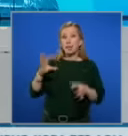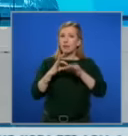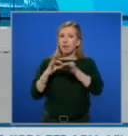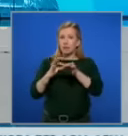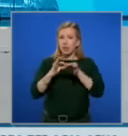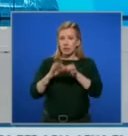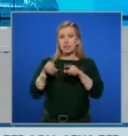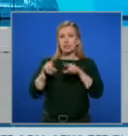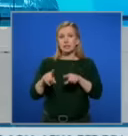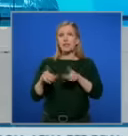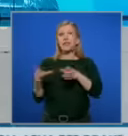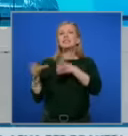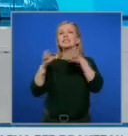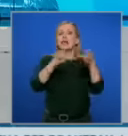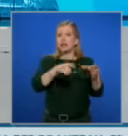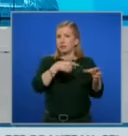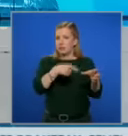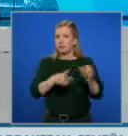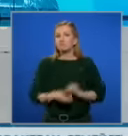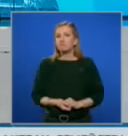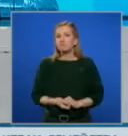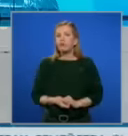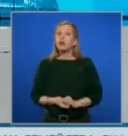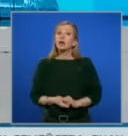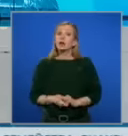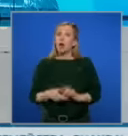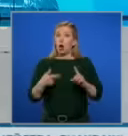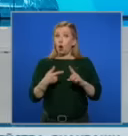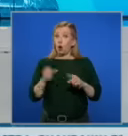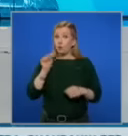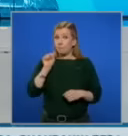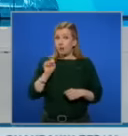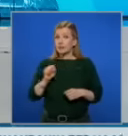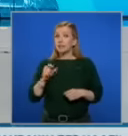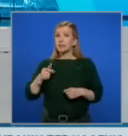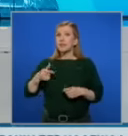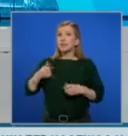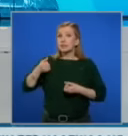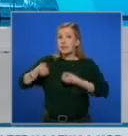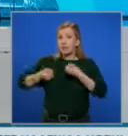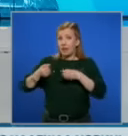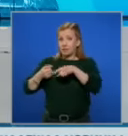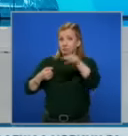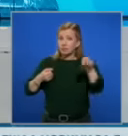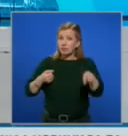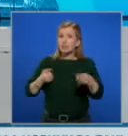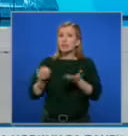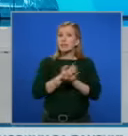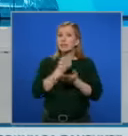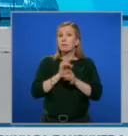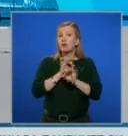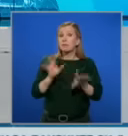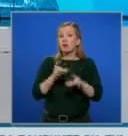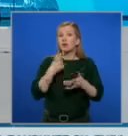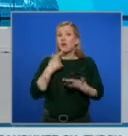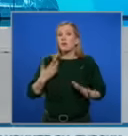с изселниците там. Представители на партията заминават към пострадалите райони, за да съберат повече информация за нашите сънародници и за